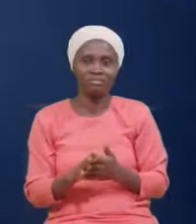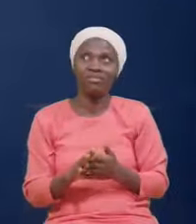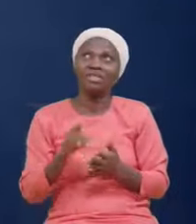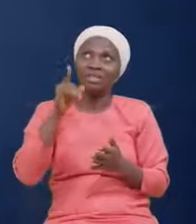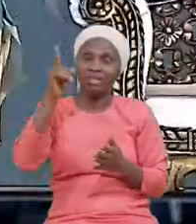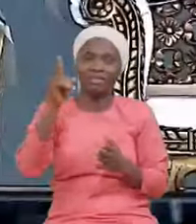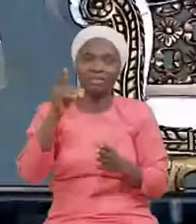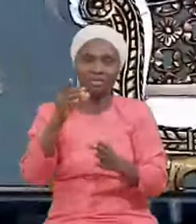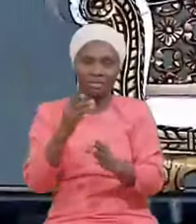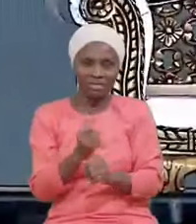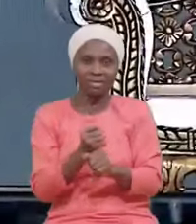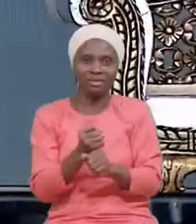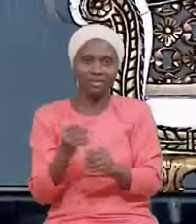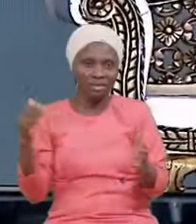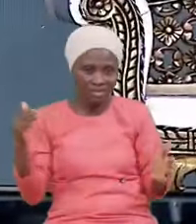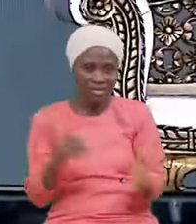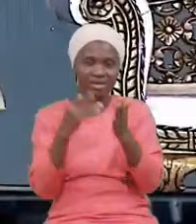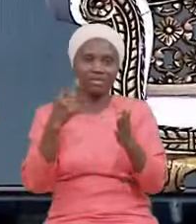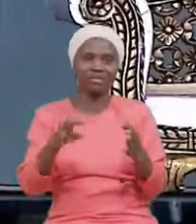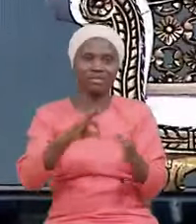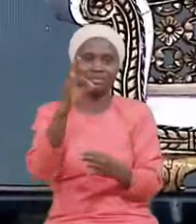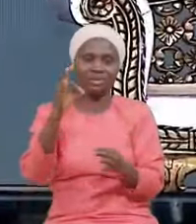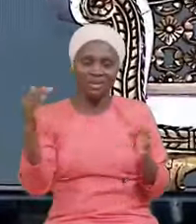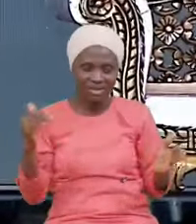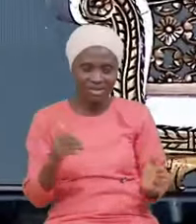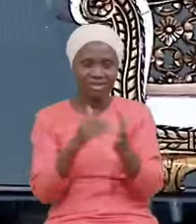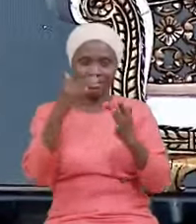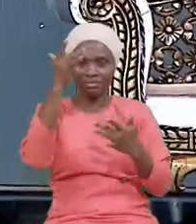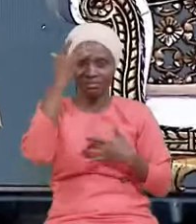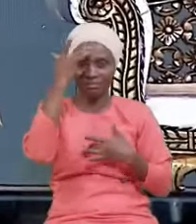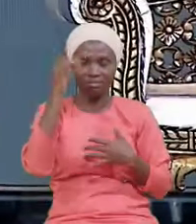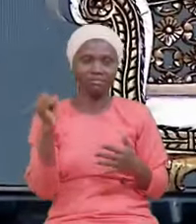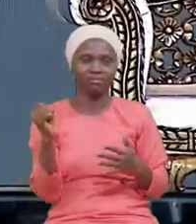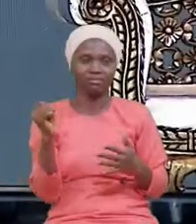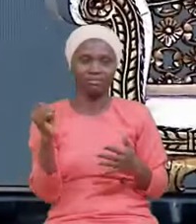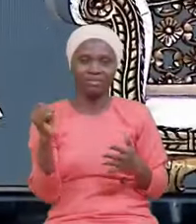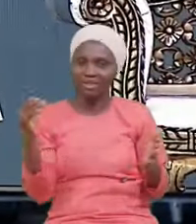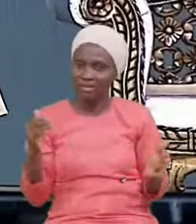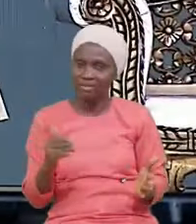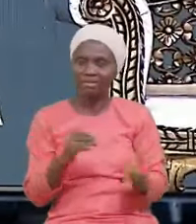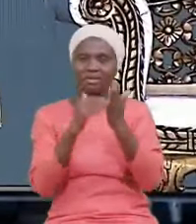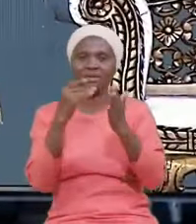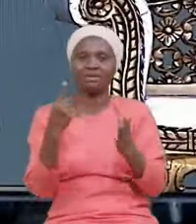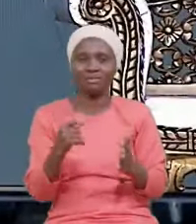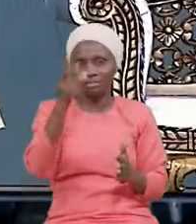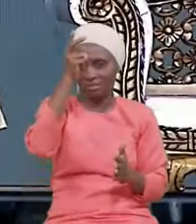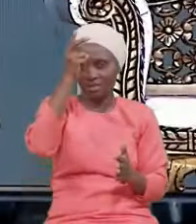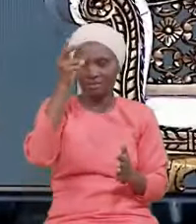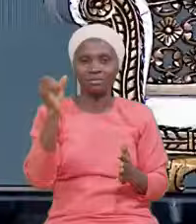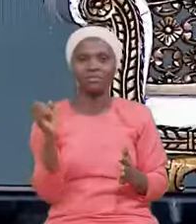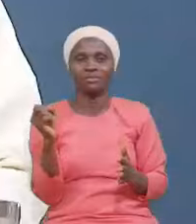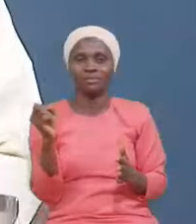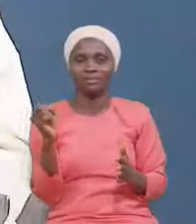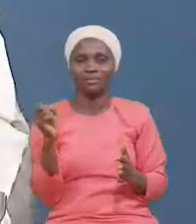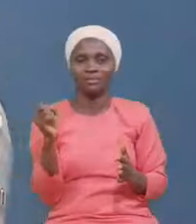spirits. ఆయన ఆయొక్క దురాత్మలతో చెప్తున్నాడు. The sickness. రోగాలు చూస్తున్నాడు. Against the devils. దురాత్మలకు